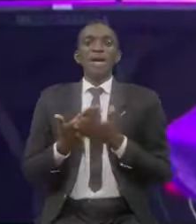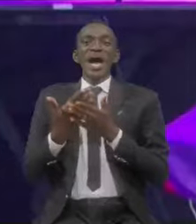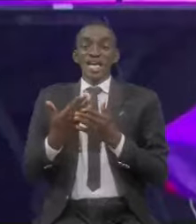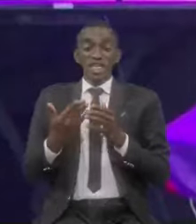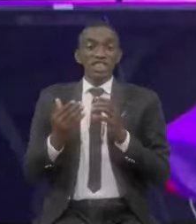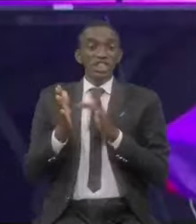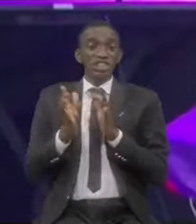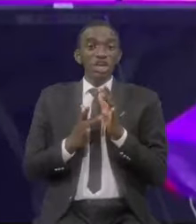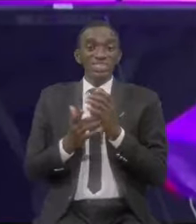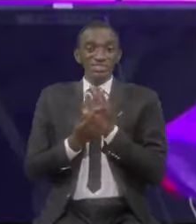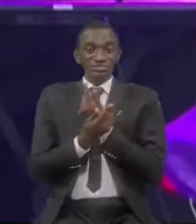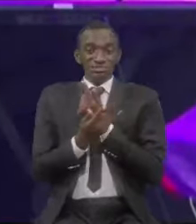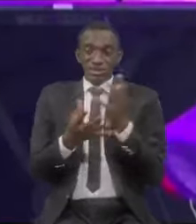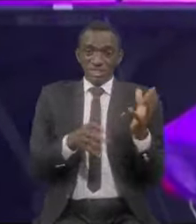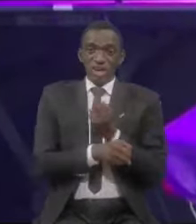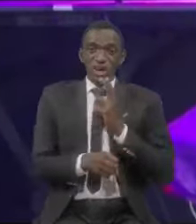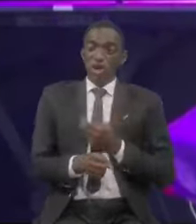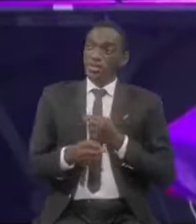nous enlève de là.